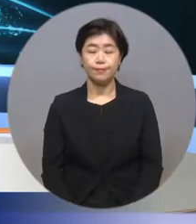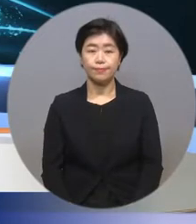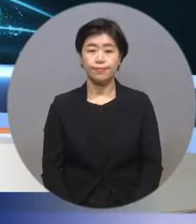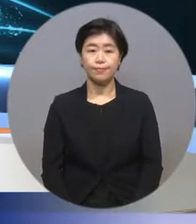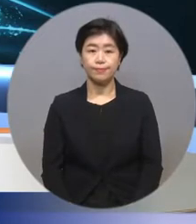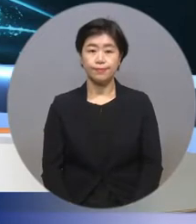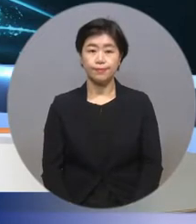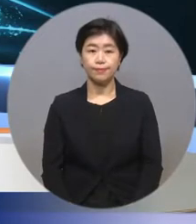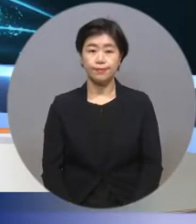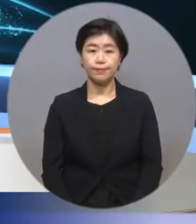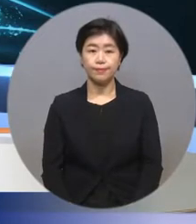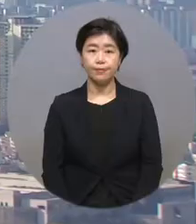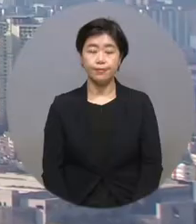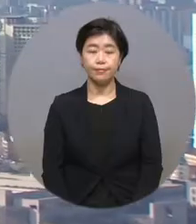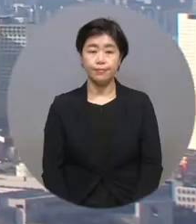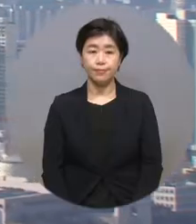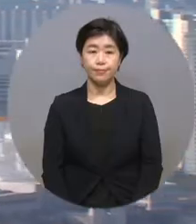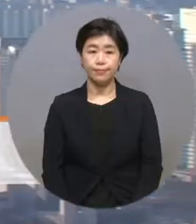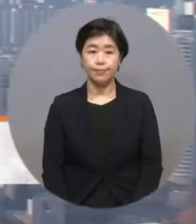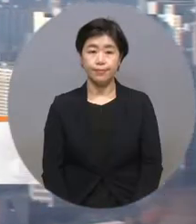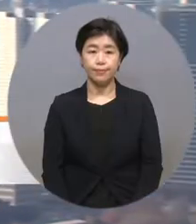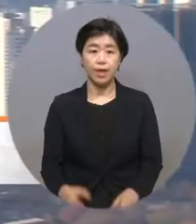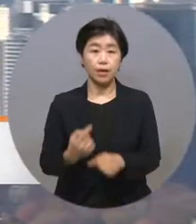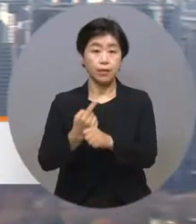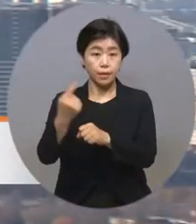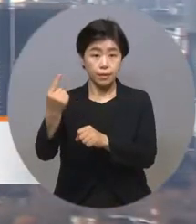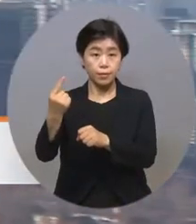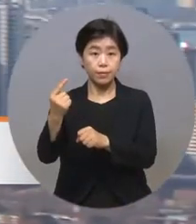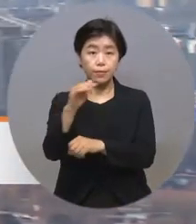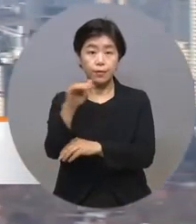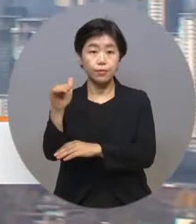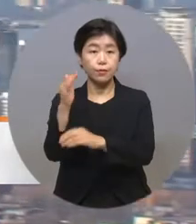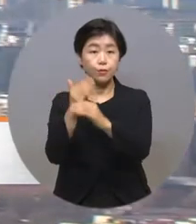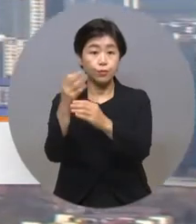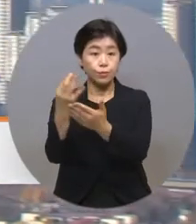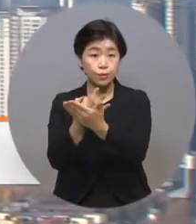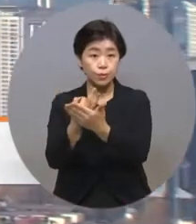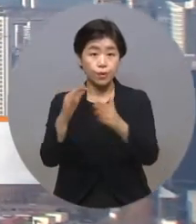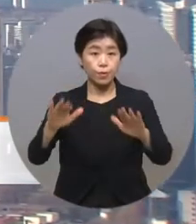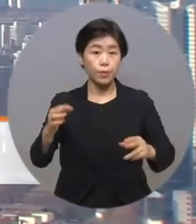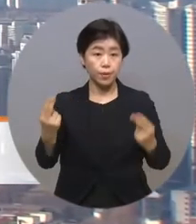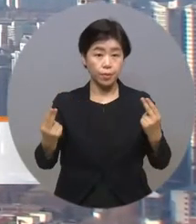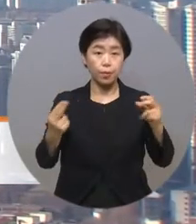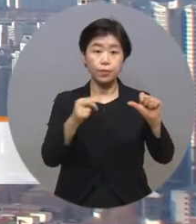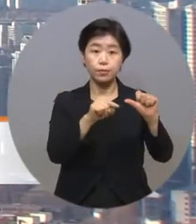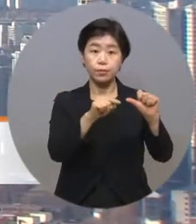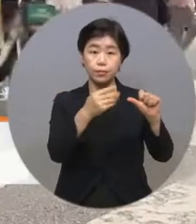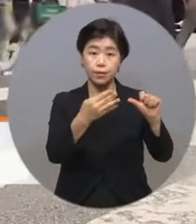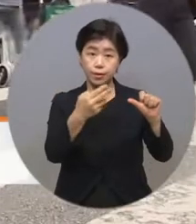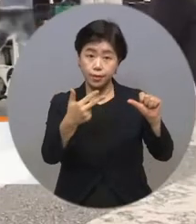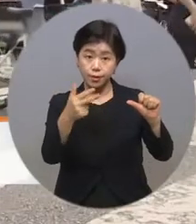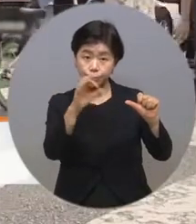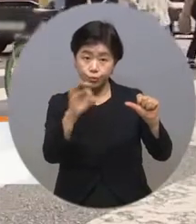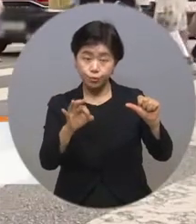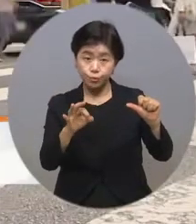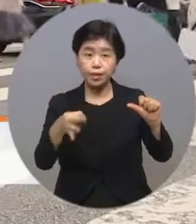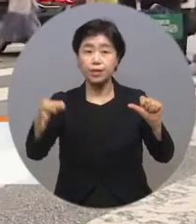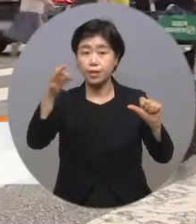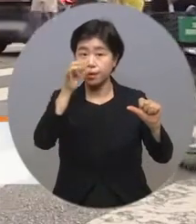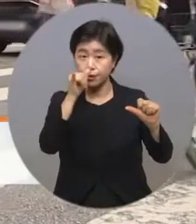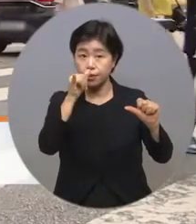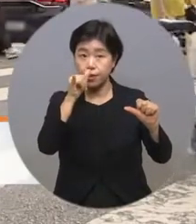전합니다 내년도 기준 중위소득 2 올해 대비 5.4 7% 인상 된 4인가구 기준